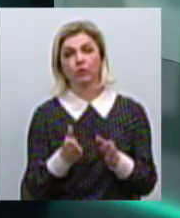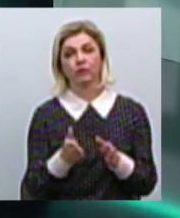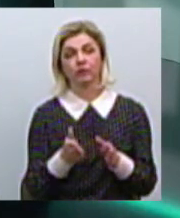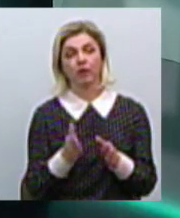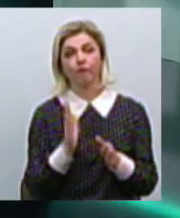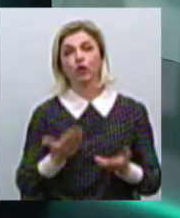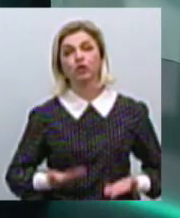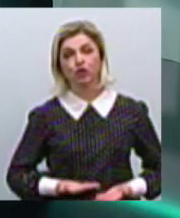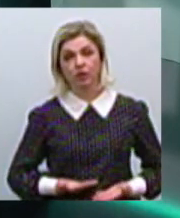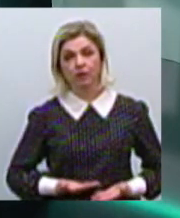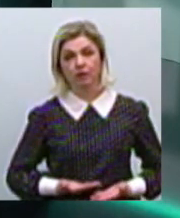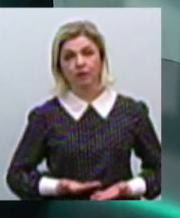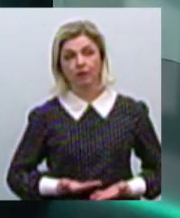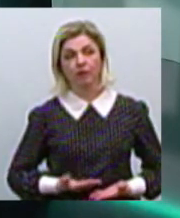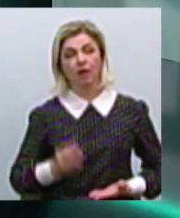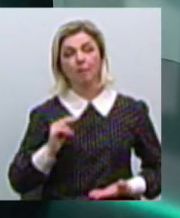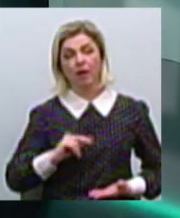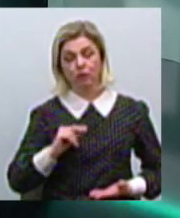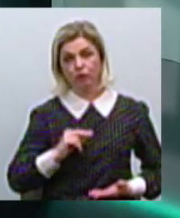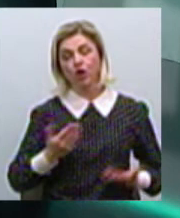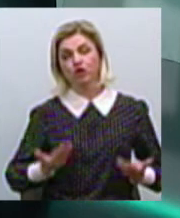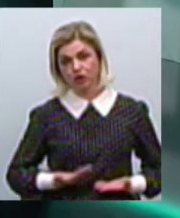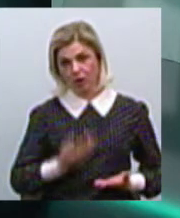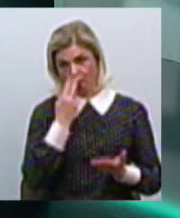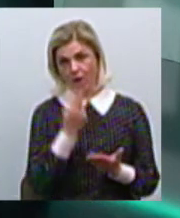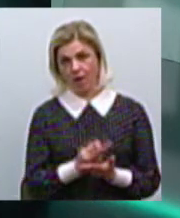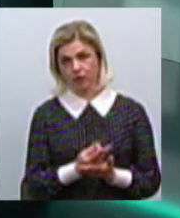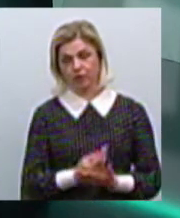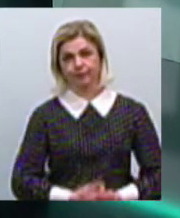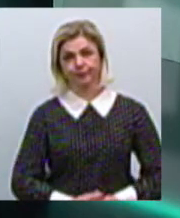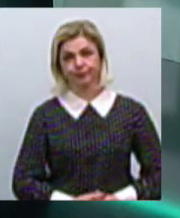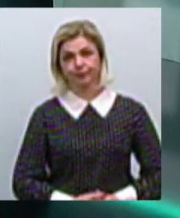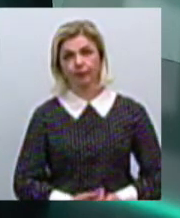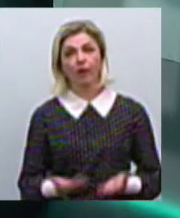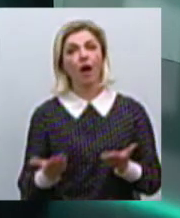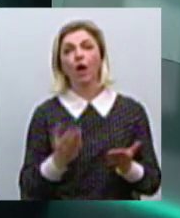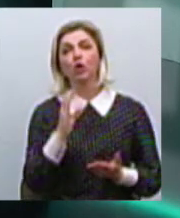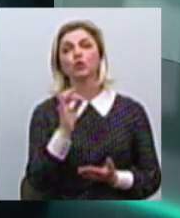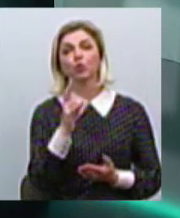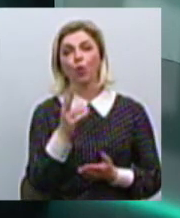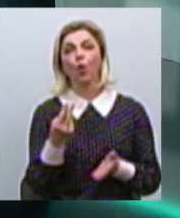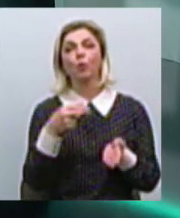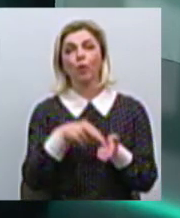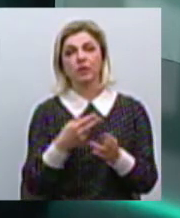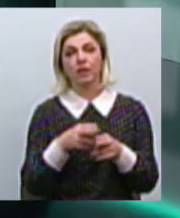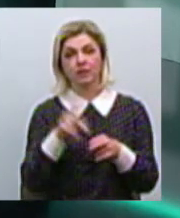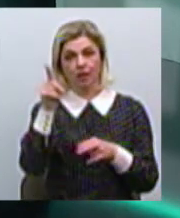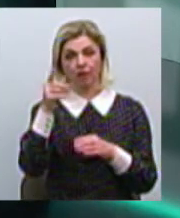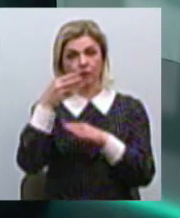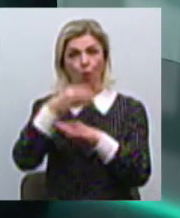в житті працювати? Життя покаже, життя покаже, так. А на який термін встановили цей комплекс, Дмитро?